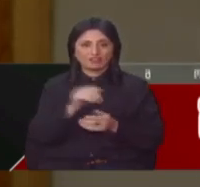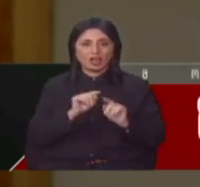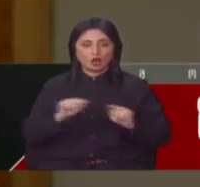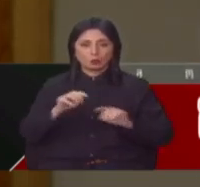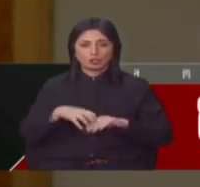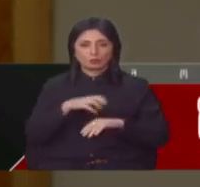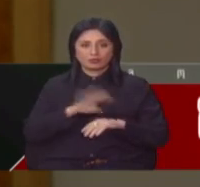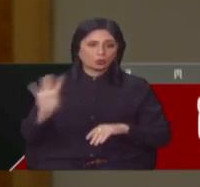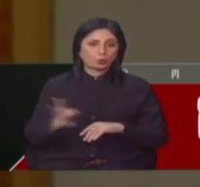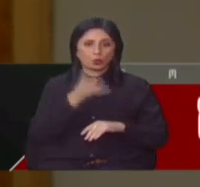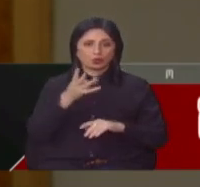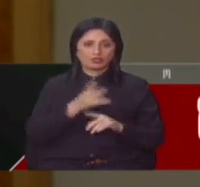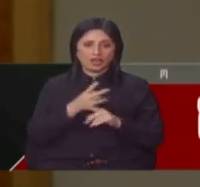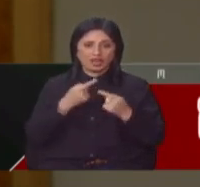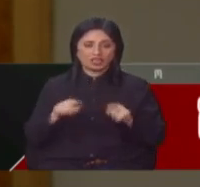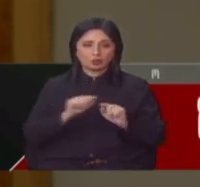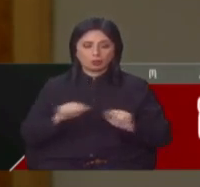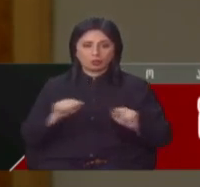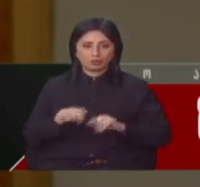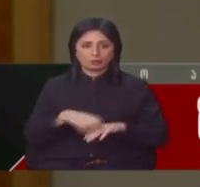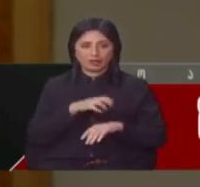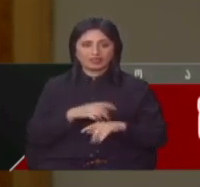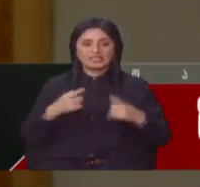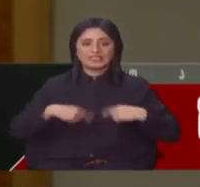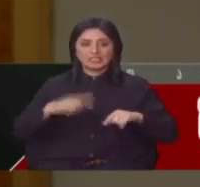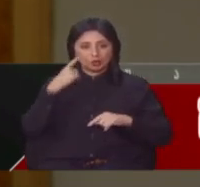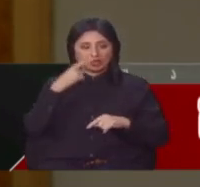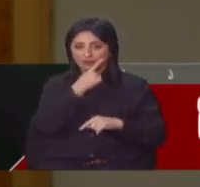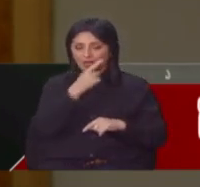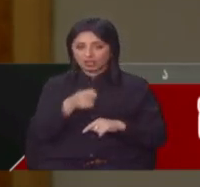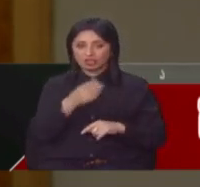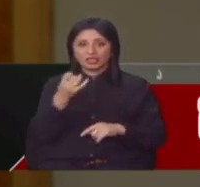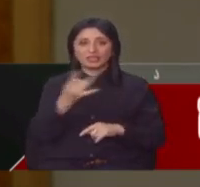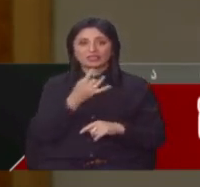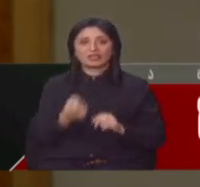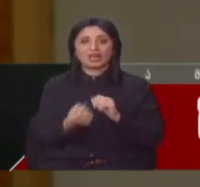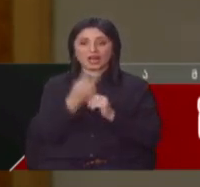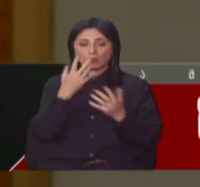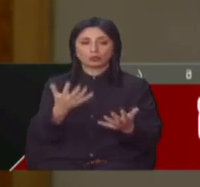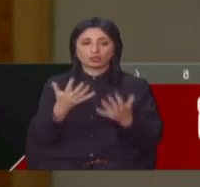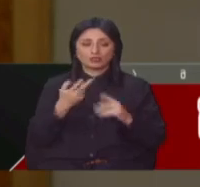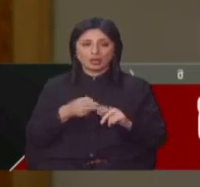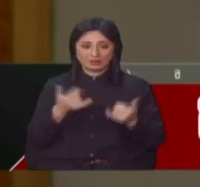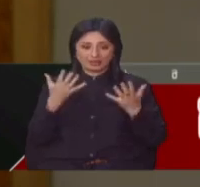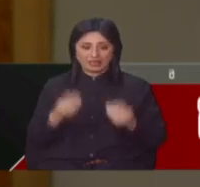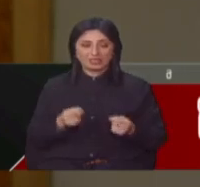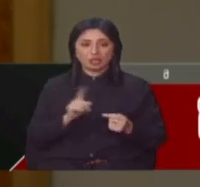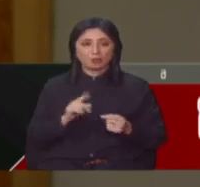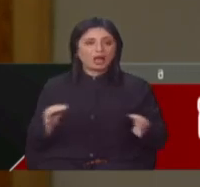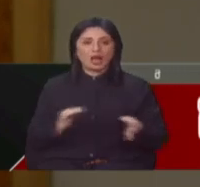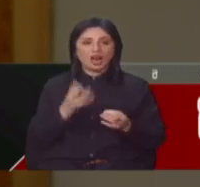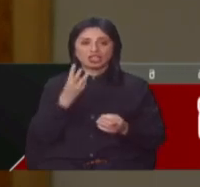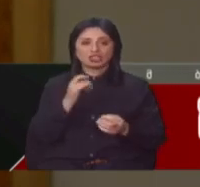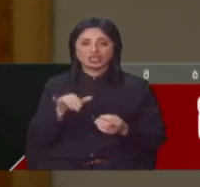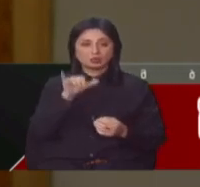opozițiorii partia, otchive radicaluri opozițiorii partia, s-a zgodat bistoașe, tak i derhlo gamocita, am tres, rom, arăutări